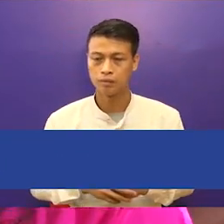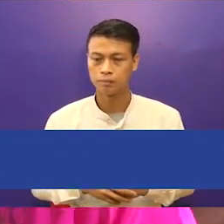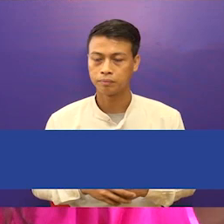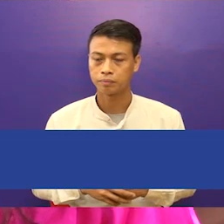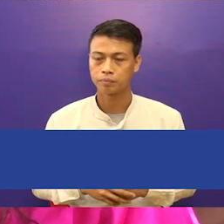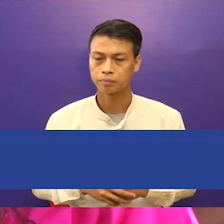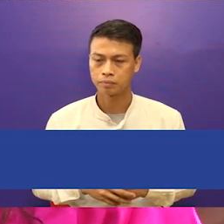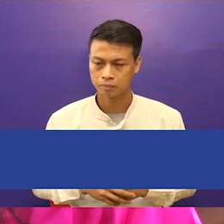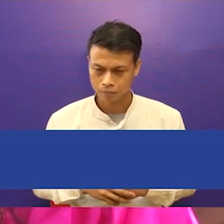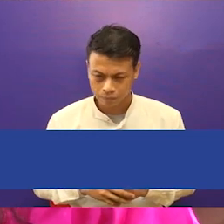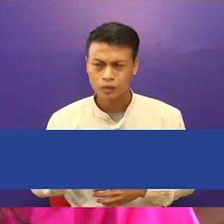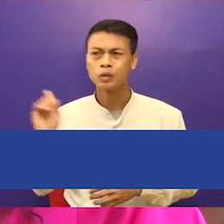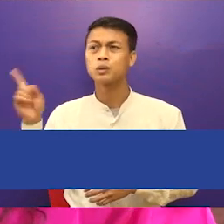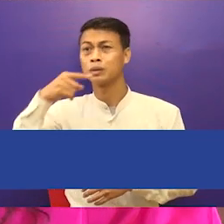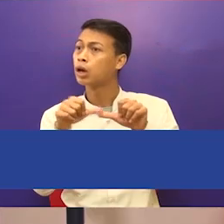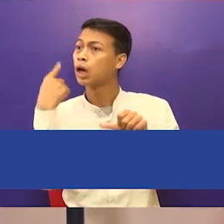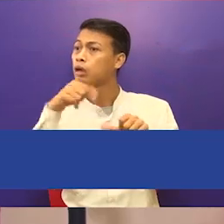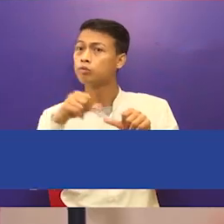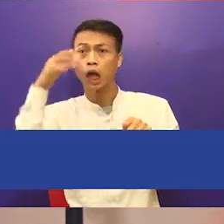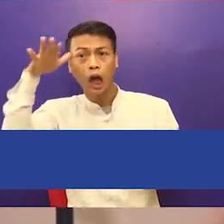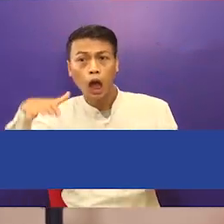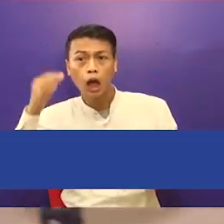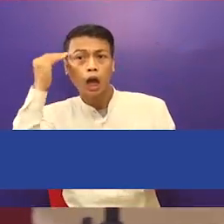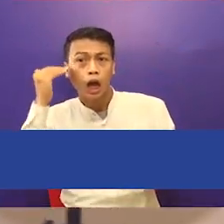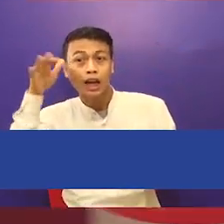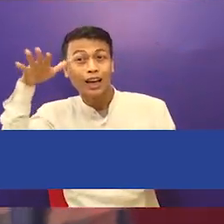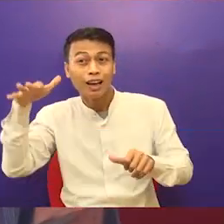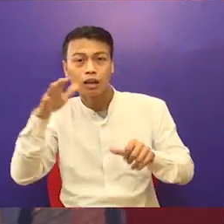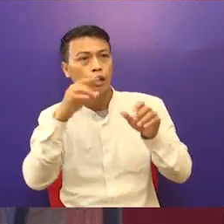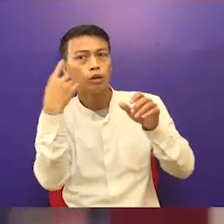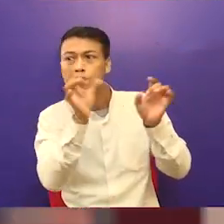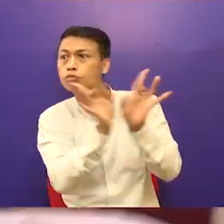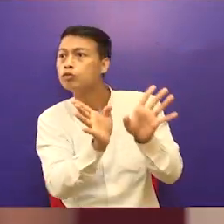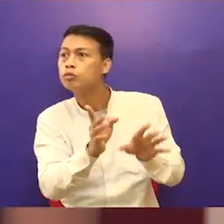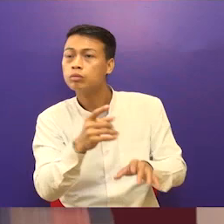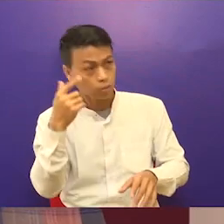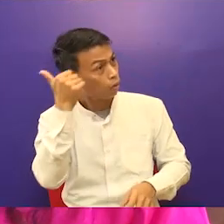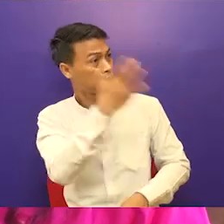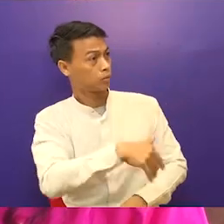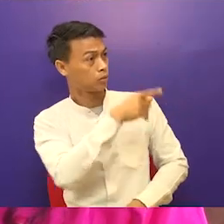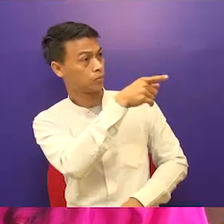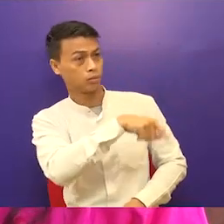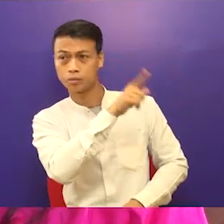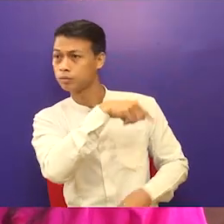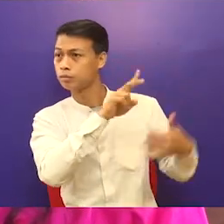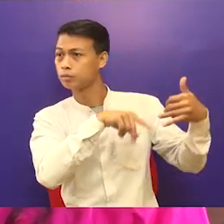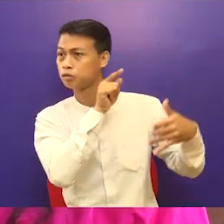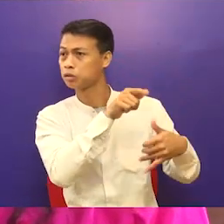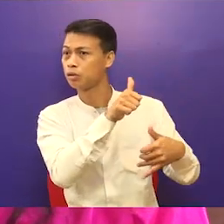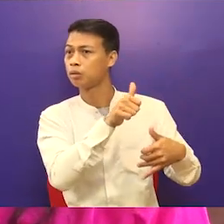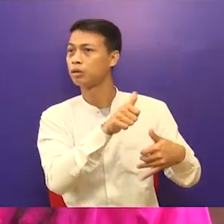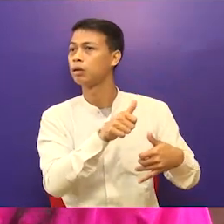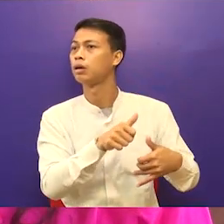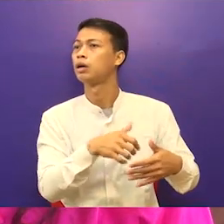မတို့ကလက်မခံနိုင်သေးဘူးဆက်ဆချင်းပေါ့နော်။ဒါပေမဲ့နောက်ပိုင်းမှာကျမတို့ကဒါလေးကိုလက်ခံပြီးတော့ဒီကလေးလေးကိုကျမတို့ဘယ်လိုမျိုးလက်ချင်းပြုစု